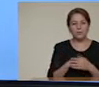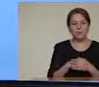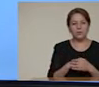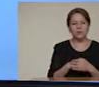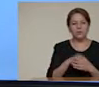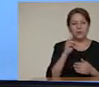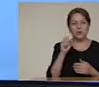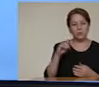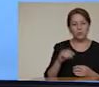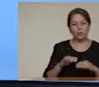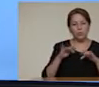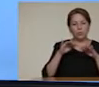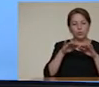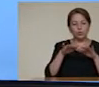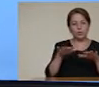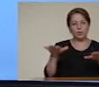Nil toshqinlari